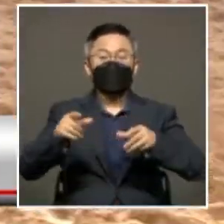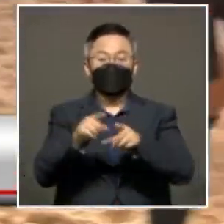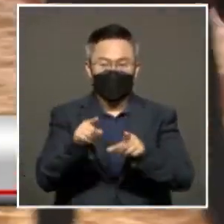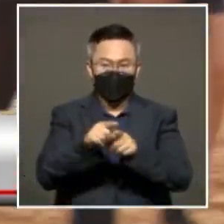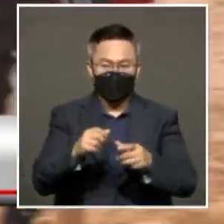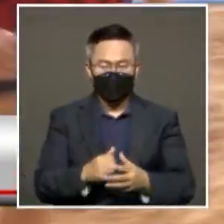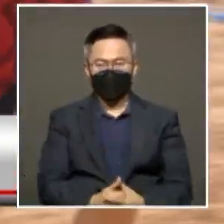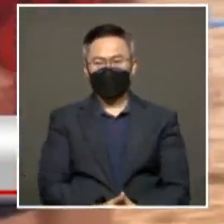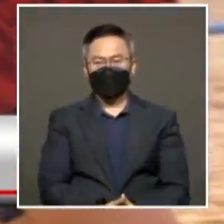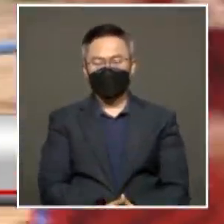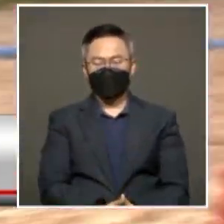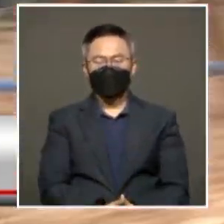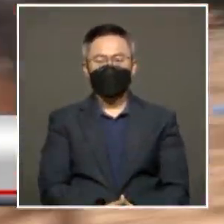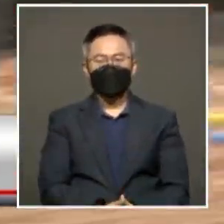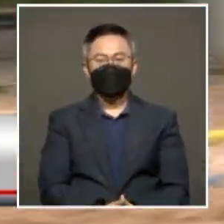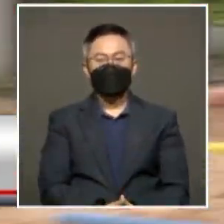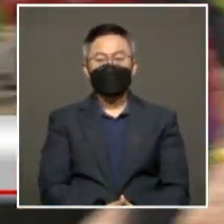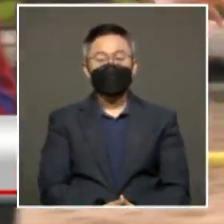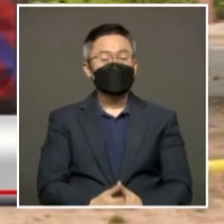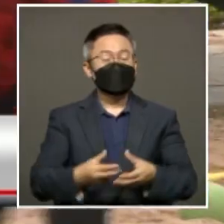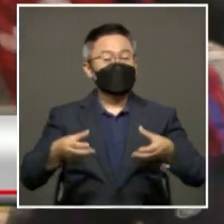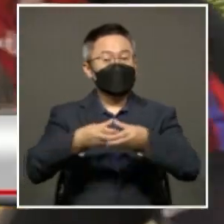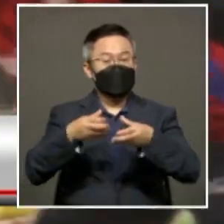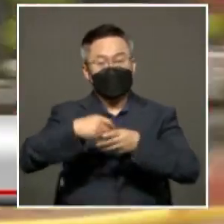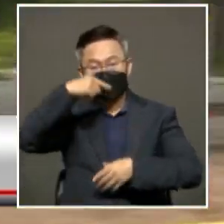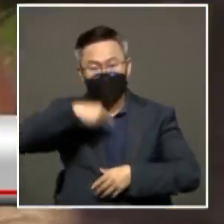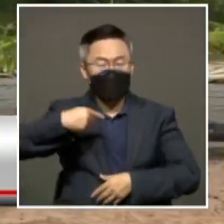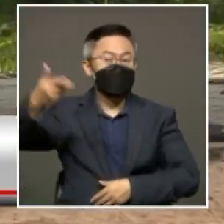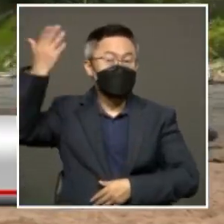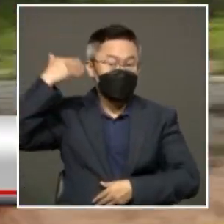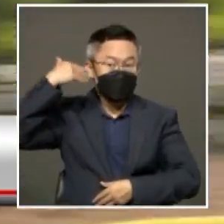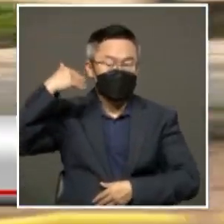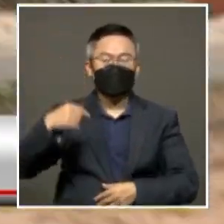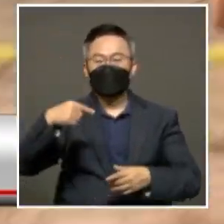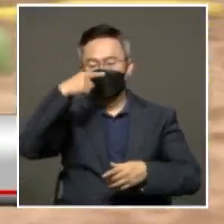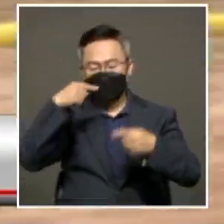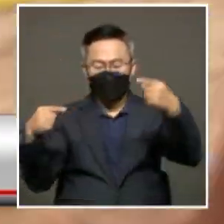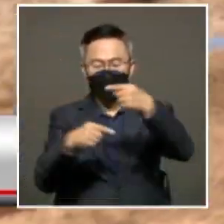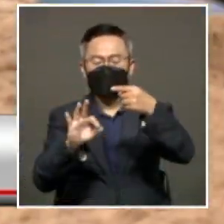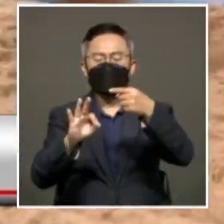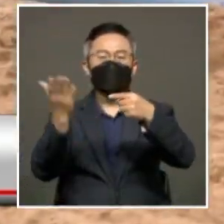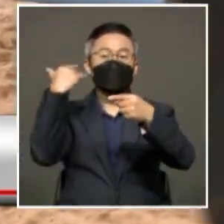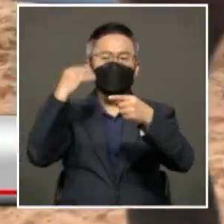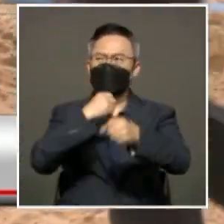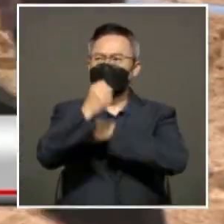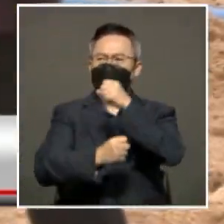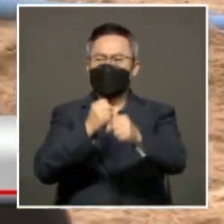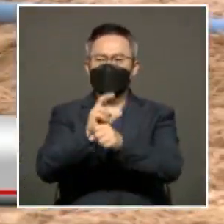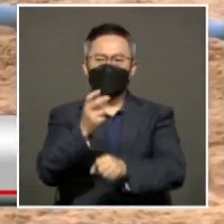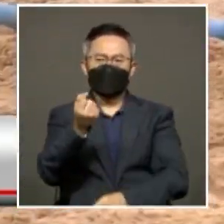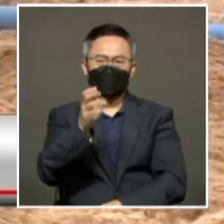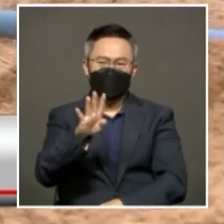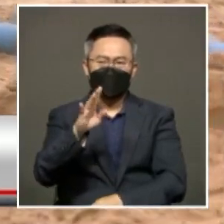านะอันดับ5ของทวีปยุโรปโดยผลงานดีที่สุดของทีมไทยในรายการนี้คือการจบอันดับที่9ในปี2014